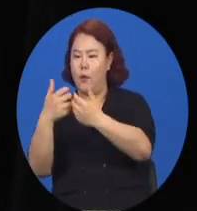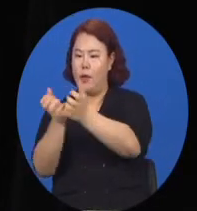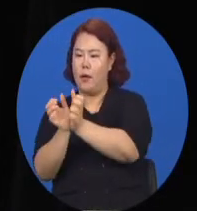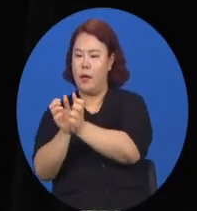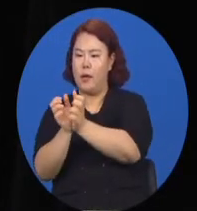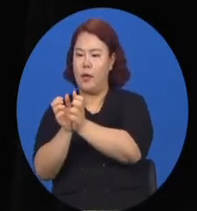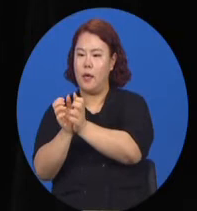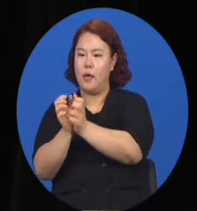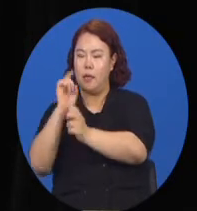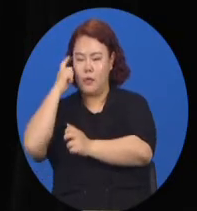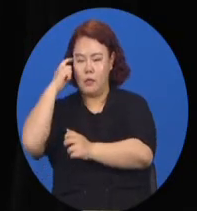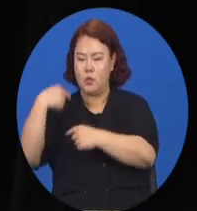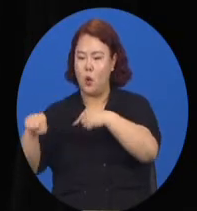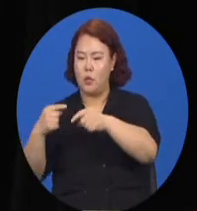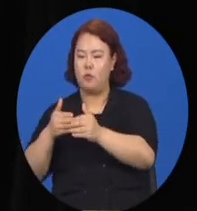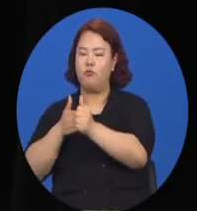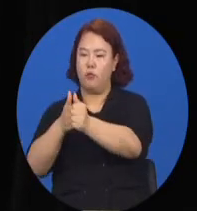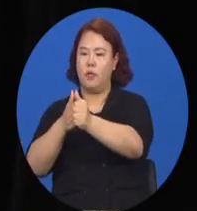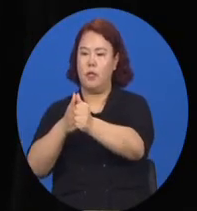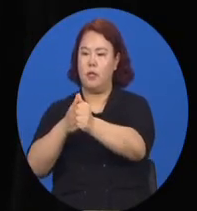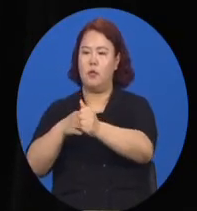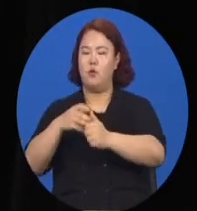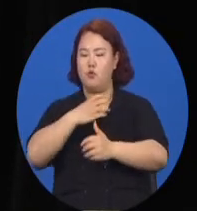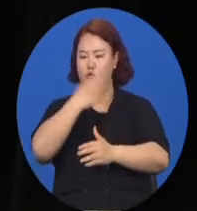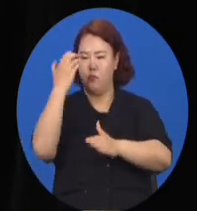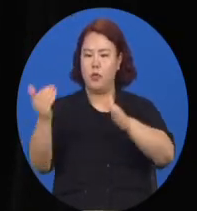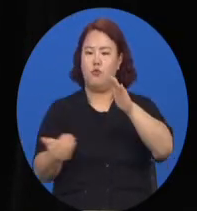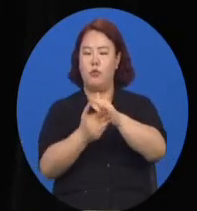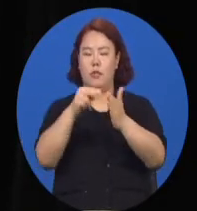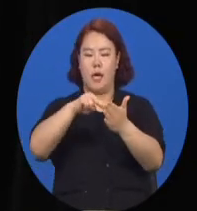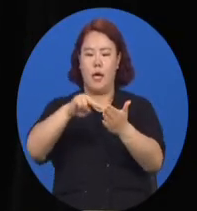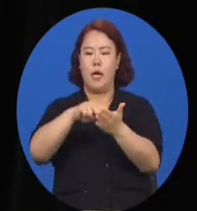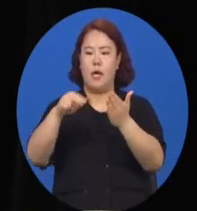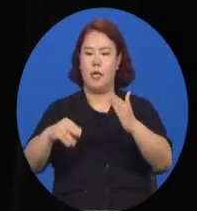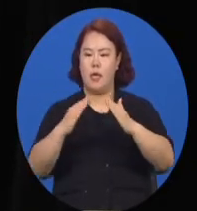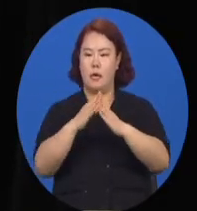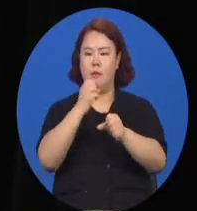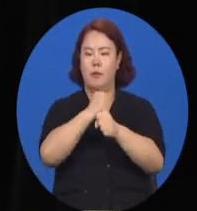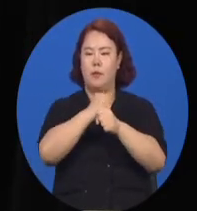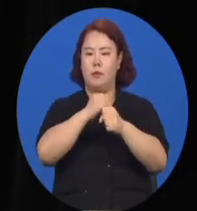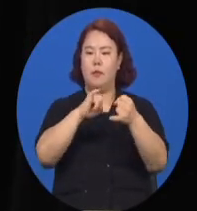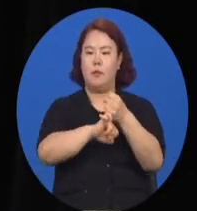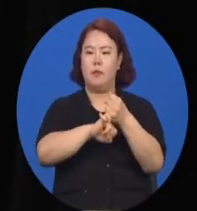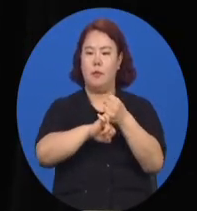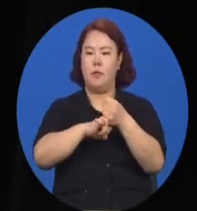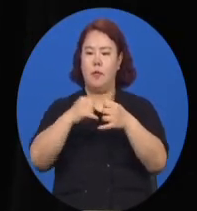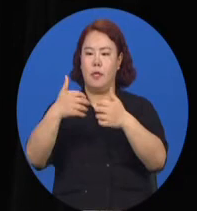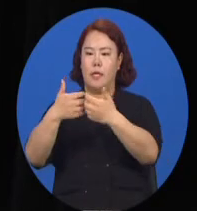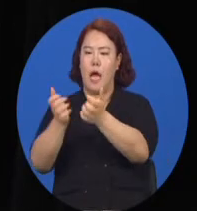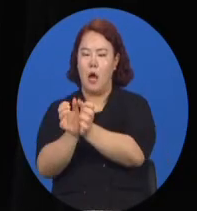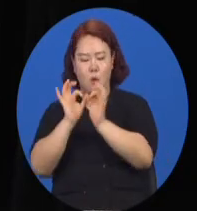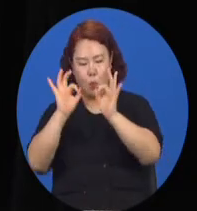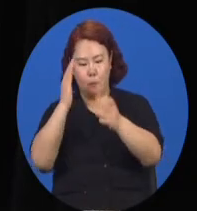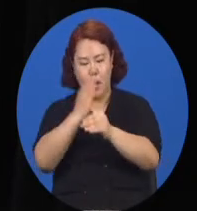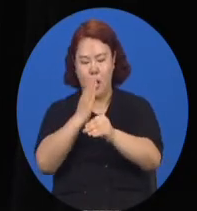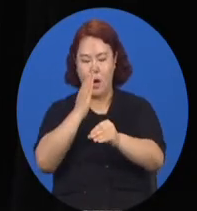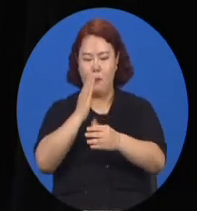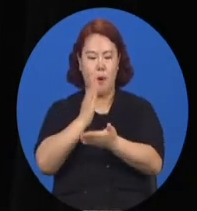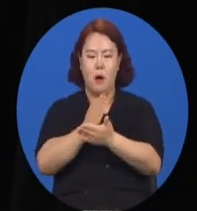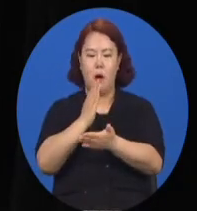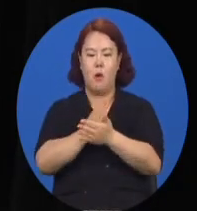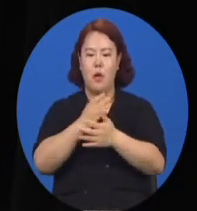되고 희망이 싹트고 꿈이 이루어지는 단양을 만들어 드리겠습니다. 정당을 보지 말고 인물과 정책을